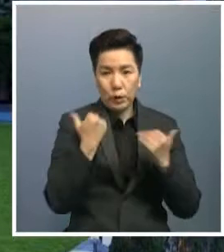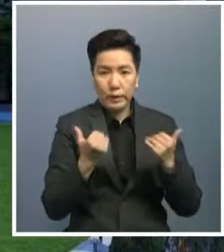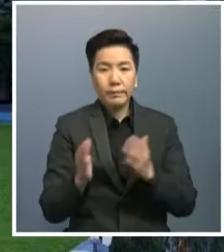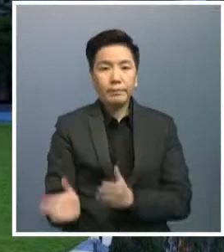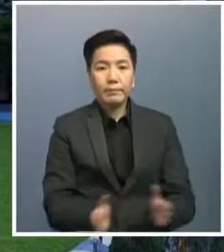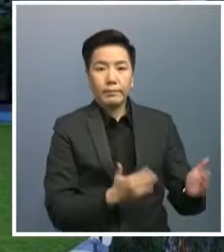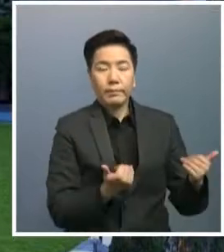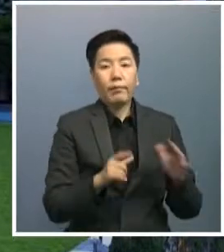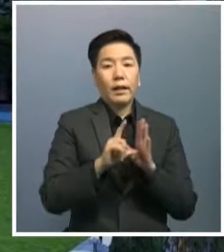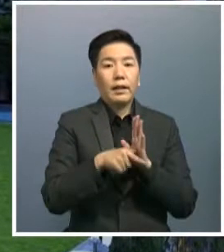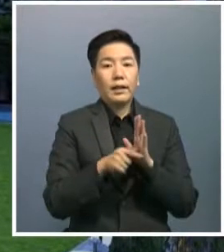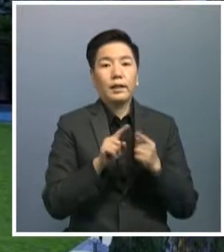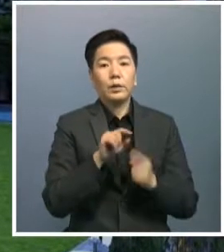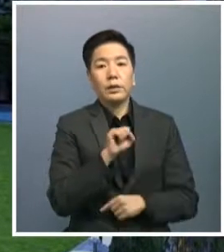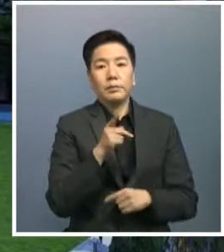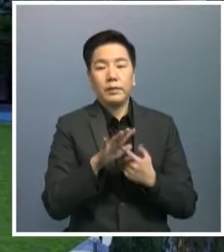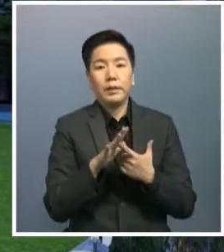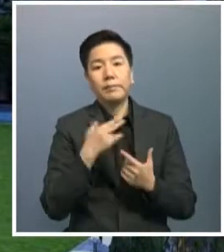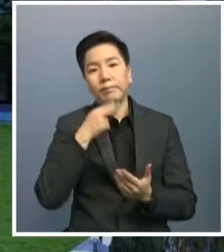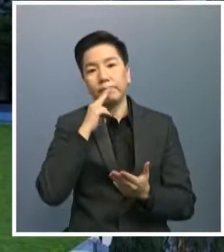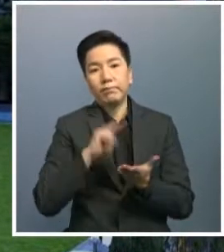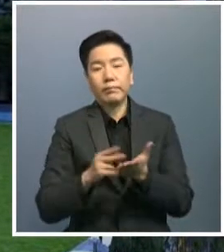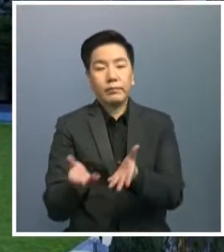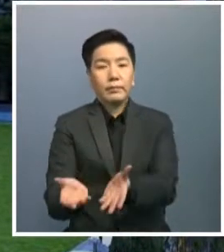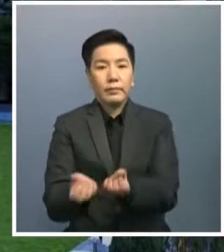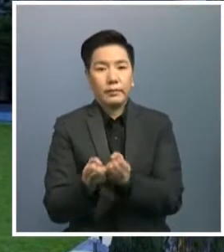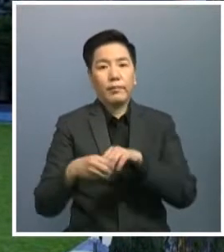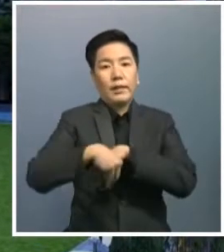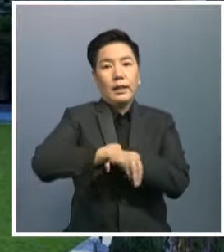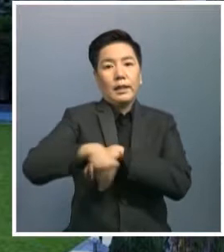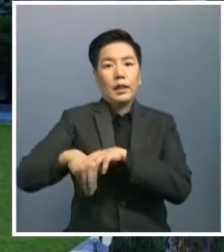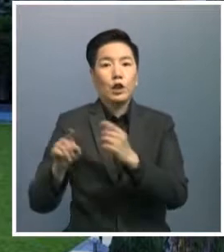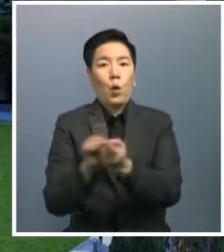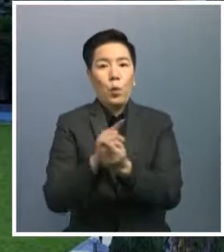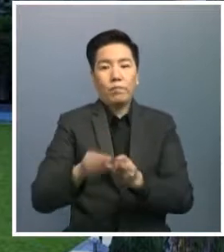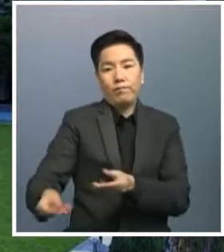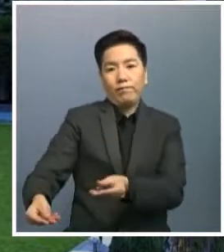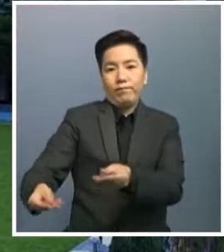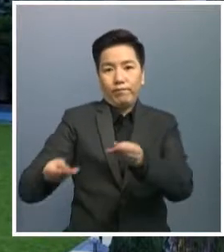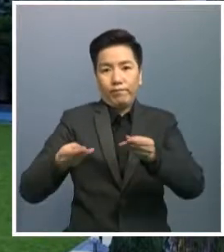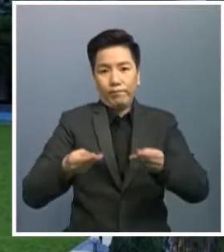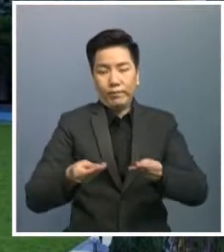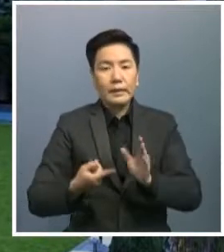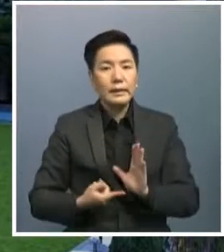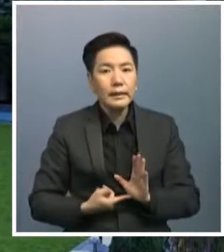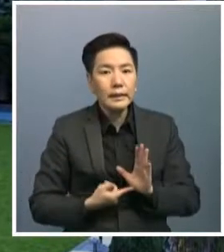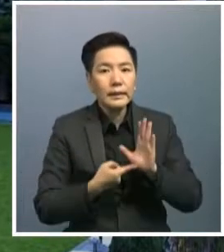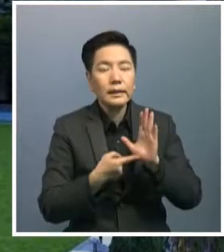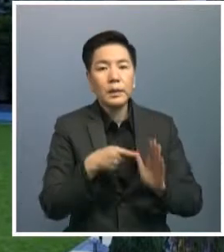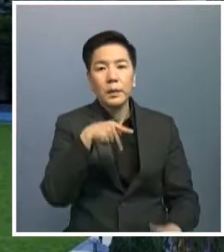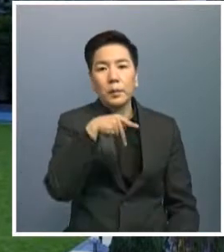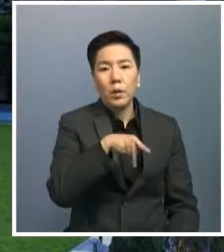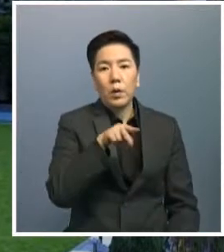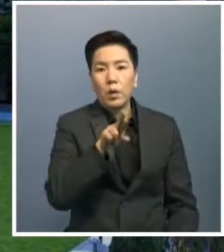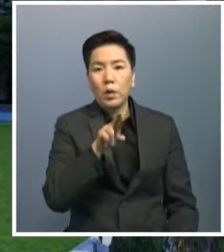และเลขานุการประธานสภาผู้แทนราษฎรครับรับยื่นหนังสือจากองค์กรเครือข่ายภาคประชาสังคมนะครับในการที่จะนำเสนอเรื่องของพระราชบัญญัติ